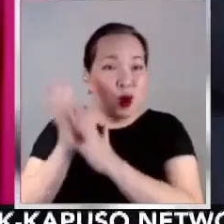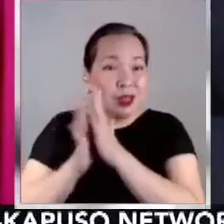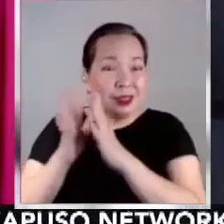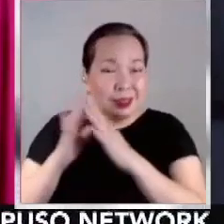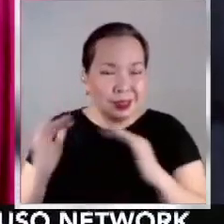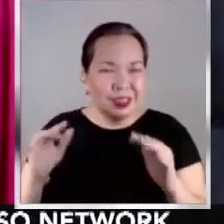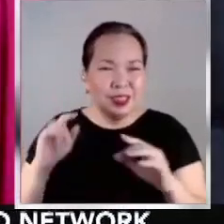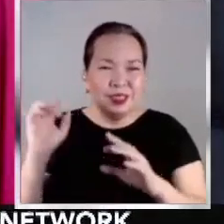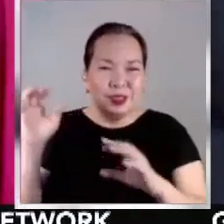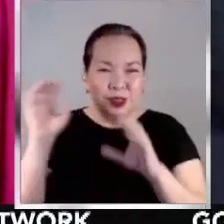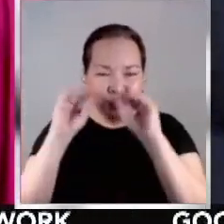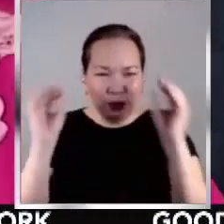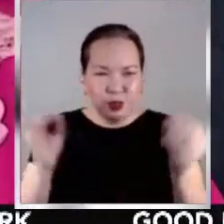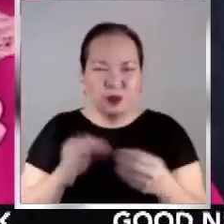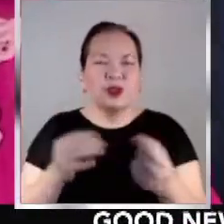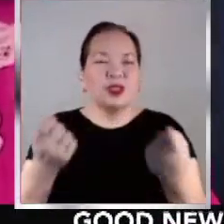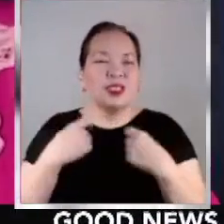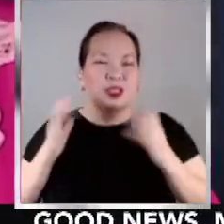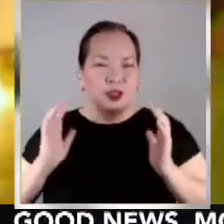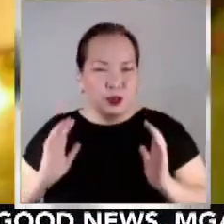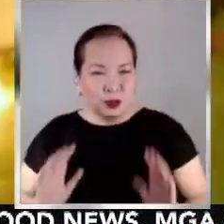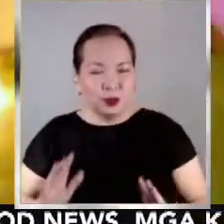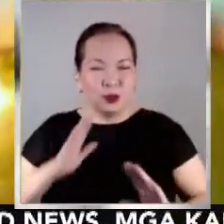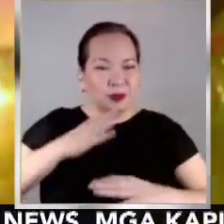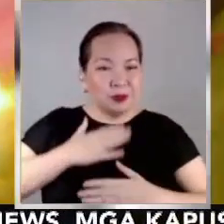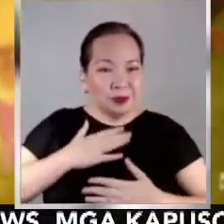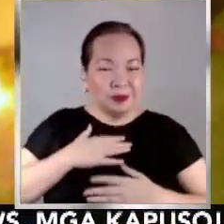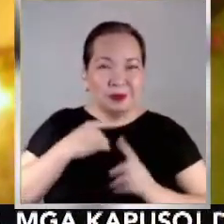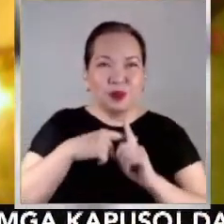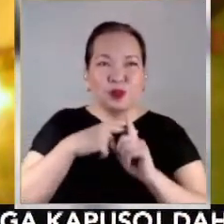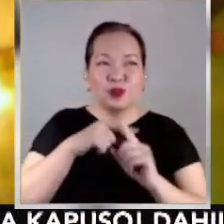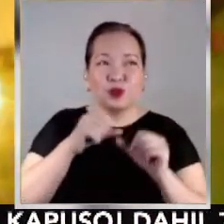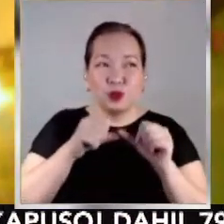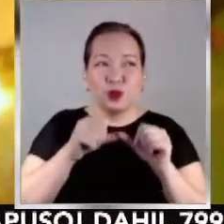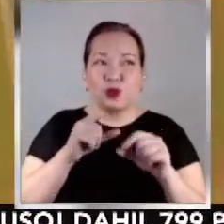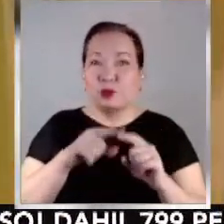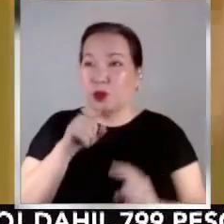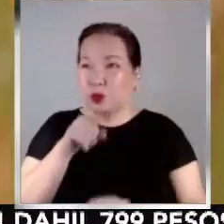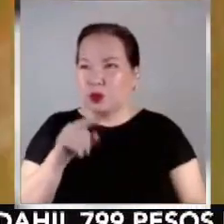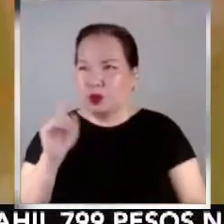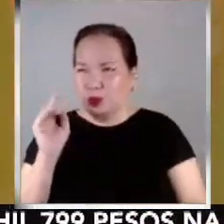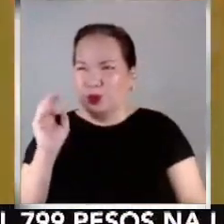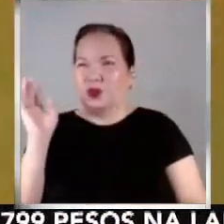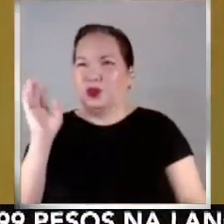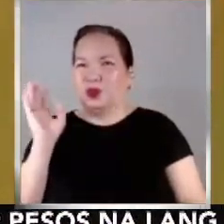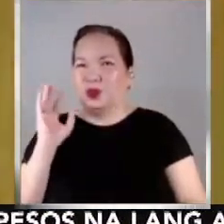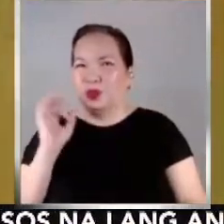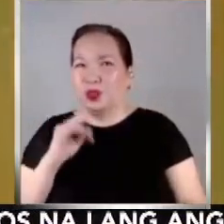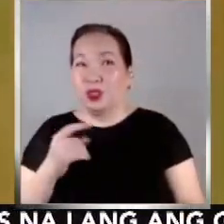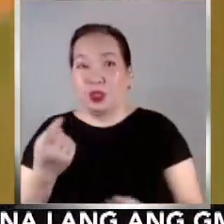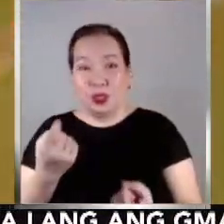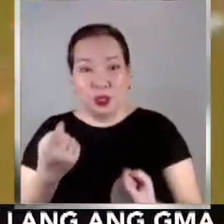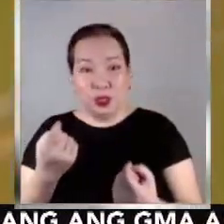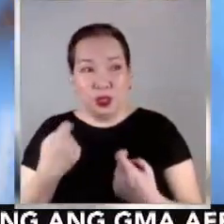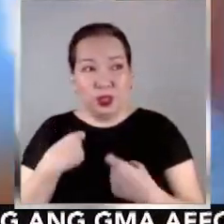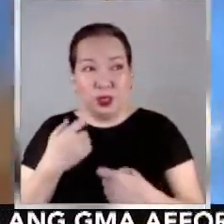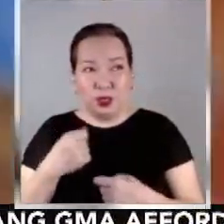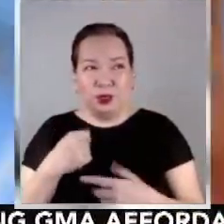po of reward and motivation to stay on. Ngunit tiyak na merry-merry ang iyong Pasko kung ikay mananalo sa biggest lottery sa